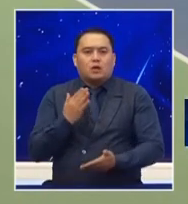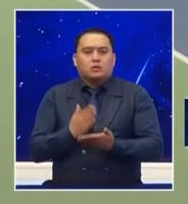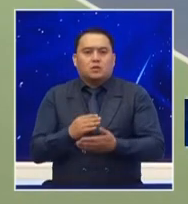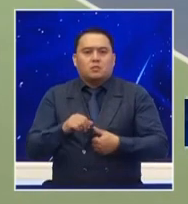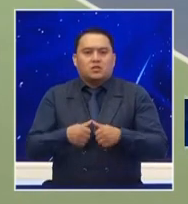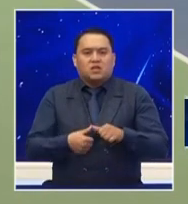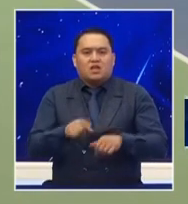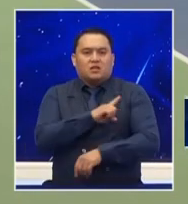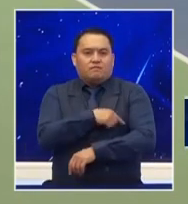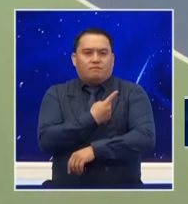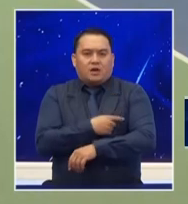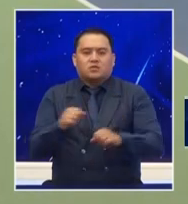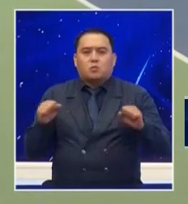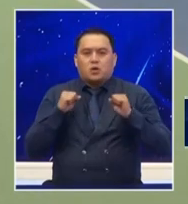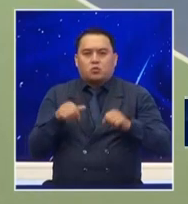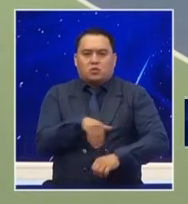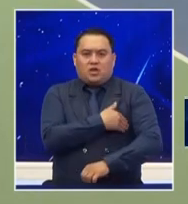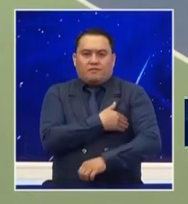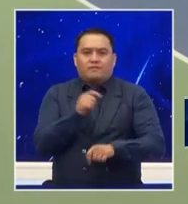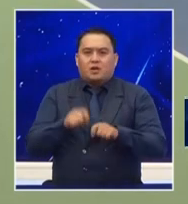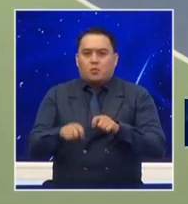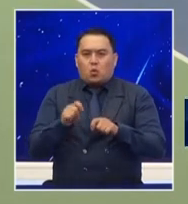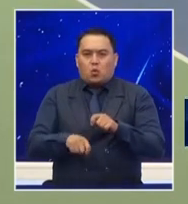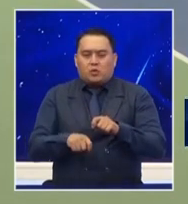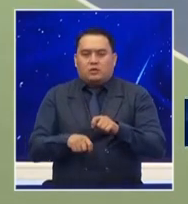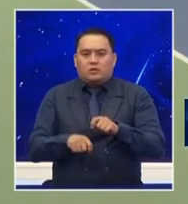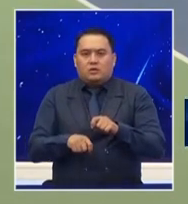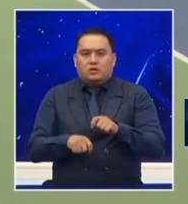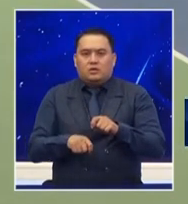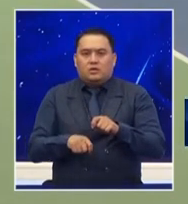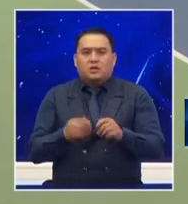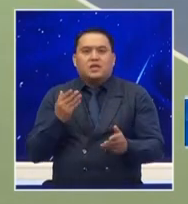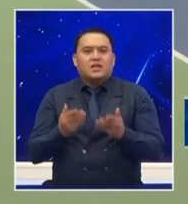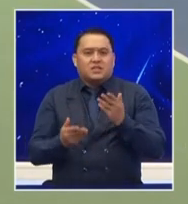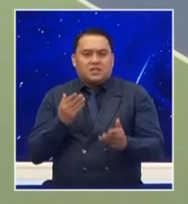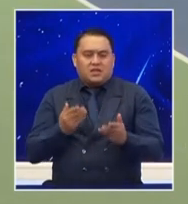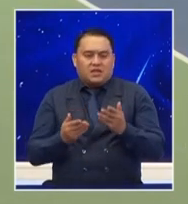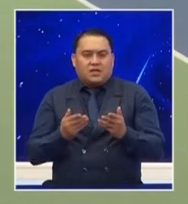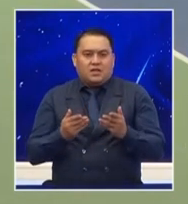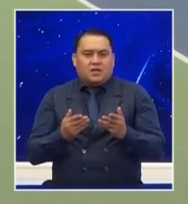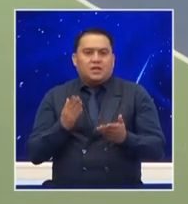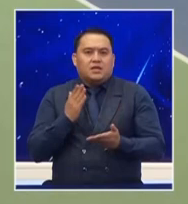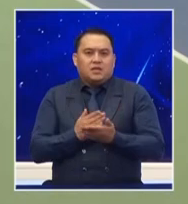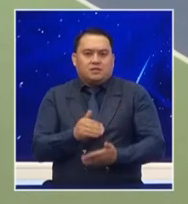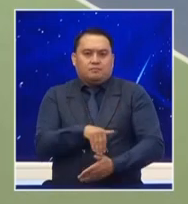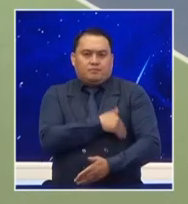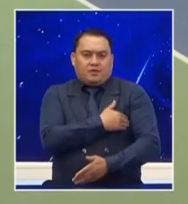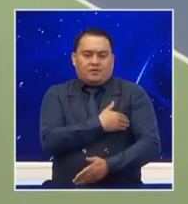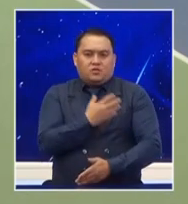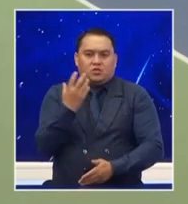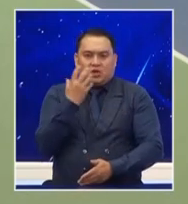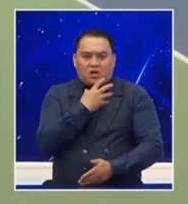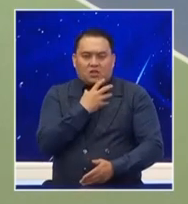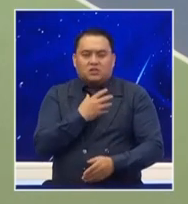контролирует температуру спортсменов, измеряет при входе. Если есть повышенная температура у